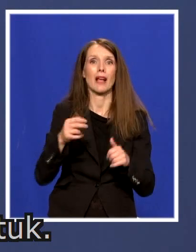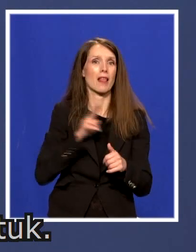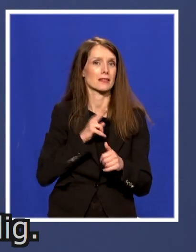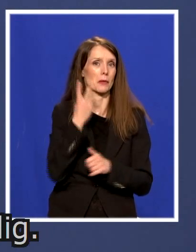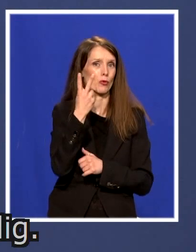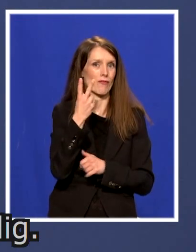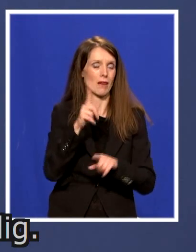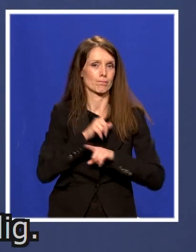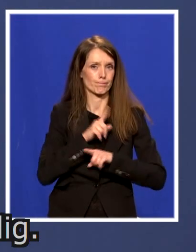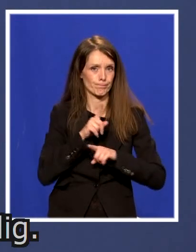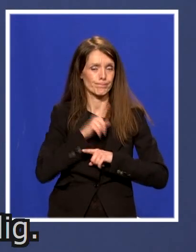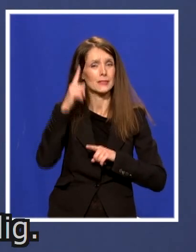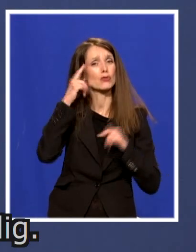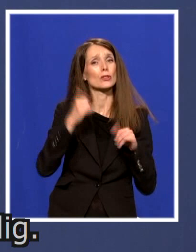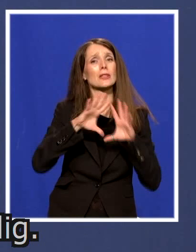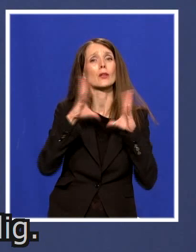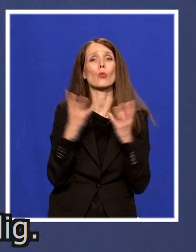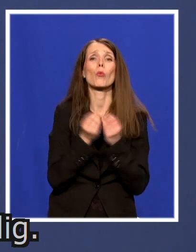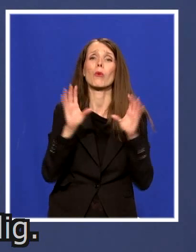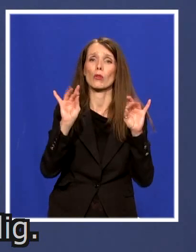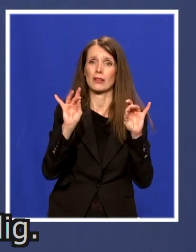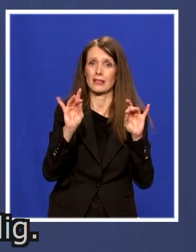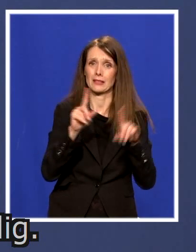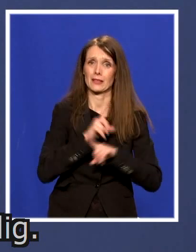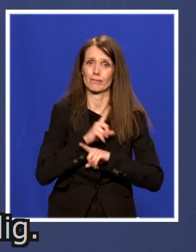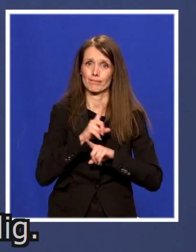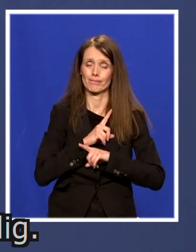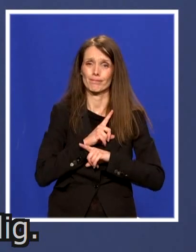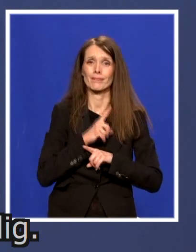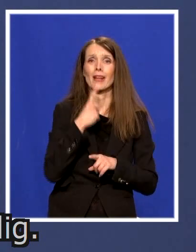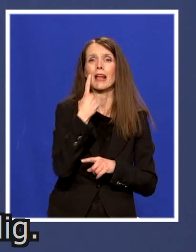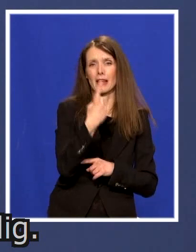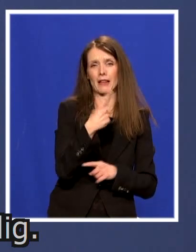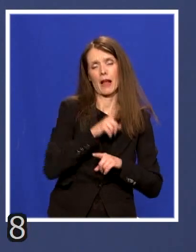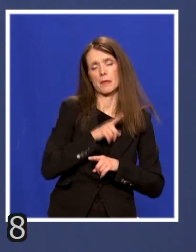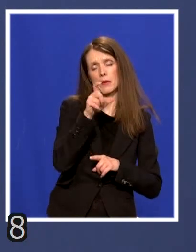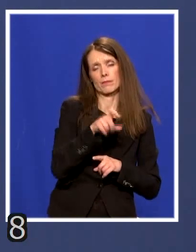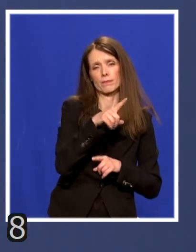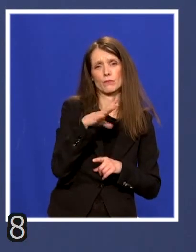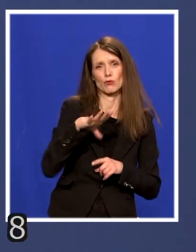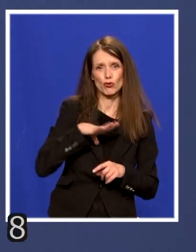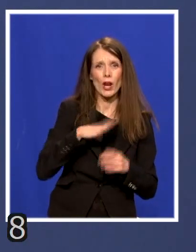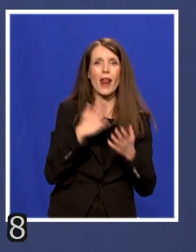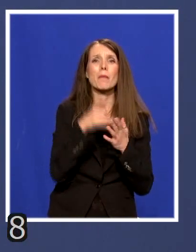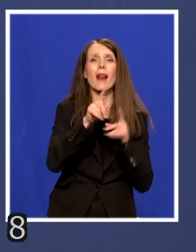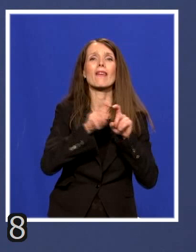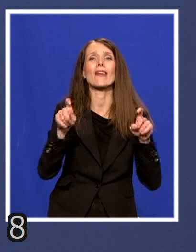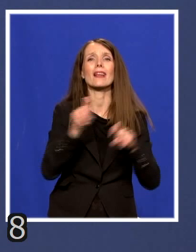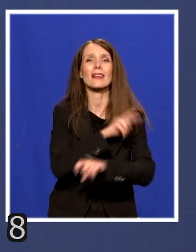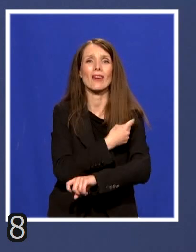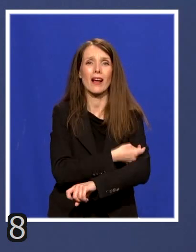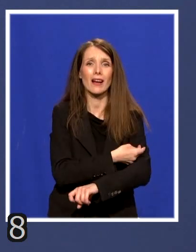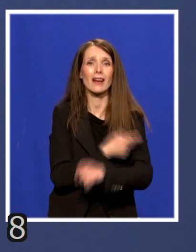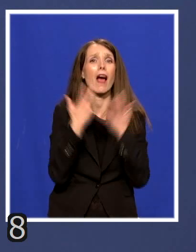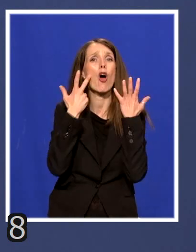preminula, tako da imamo ukupno 10 preminulih. Jedan preminula je odnosno žena koja se nalazi u infektivnoj klinici,